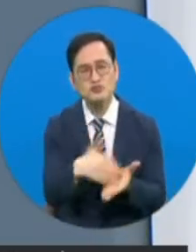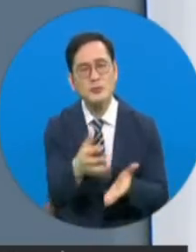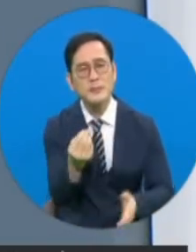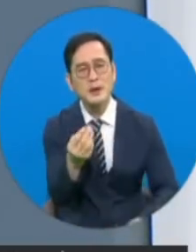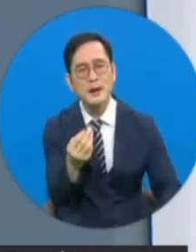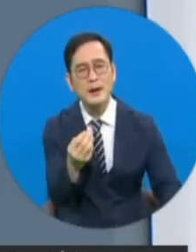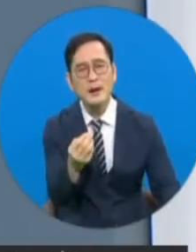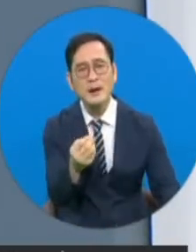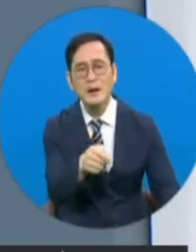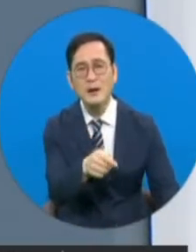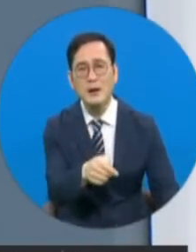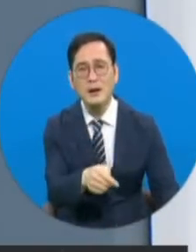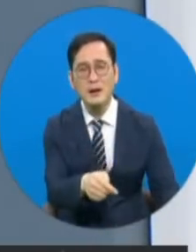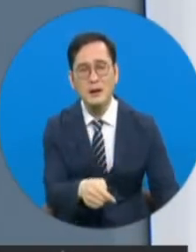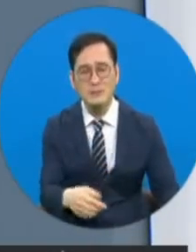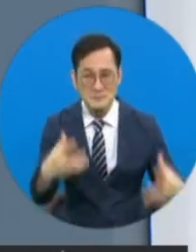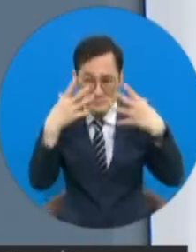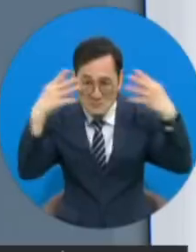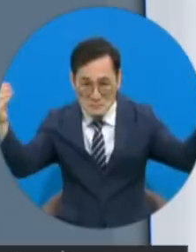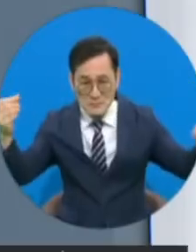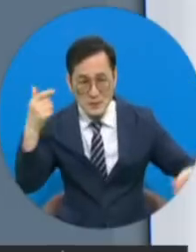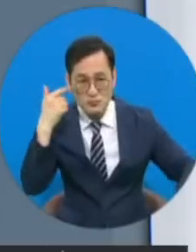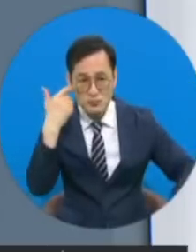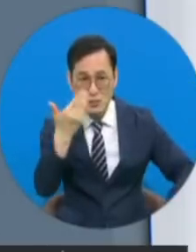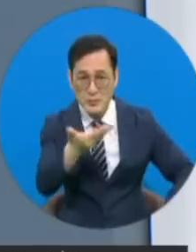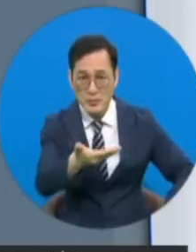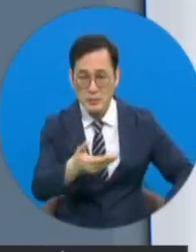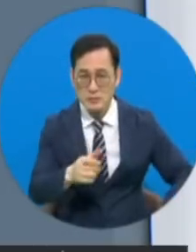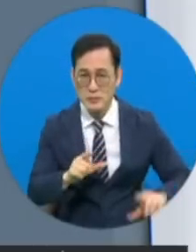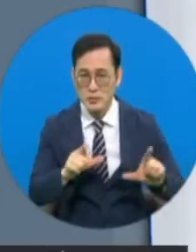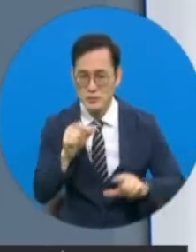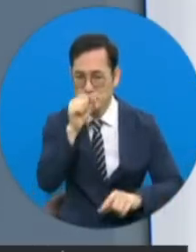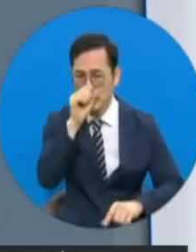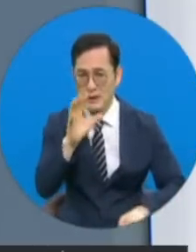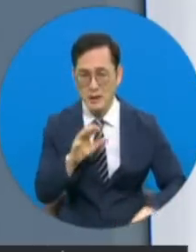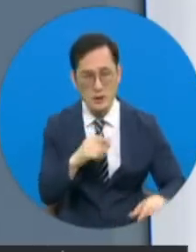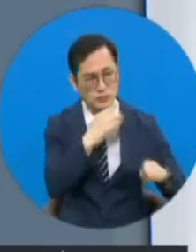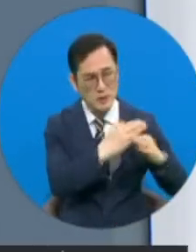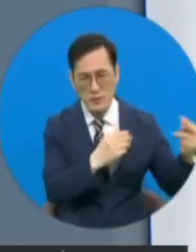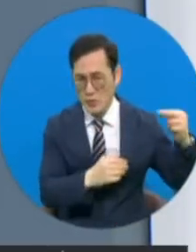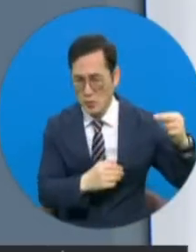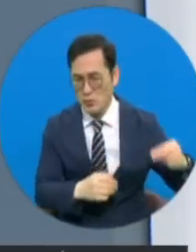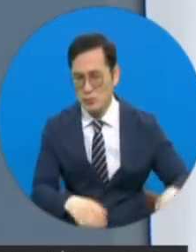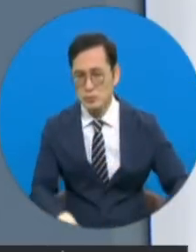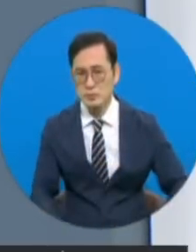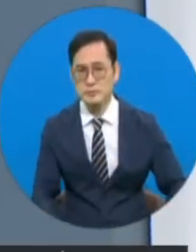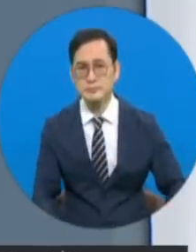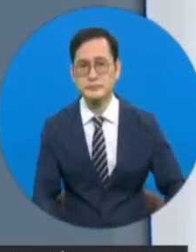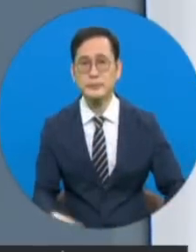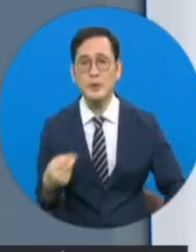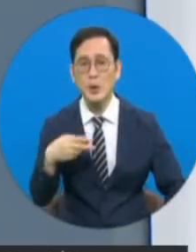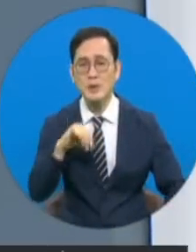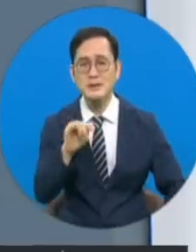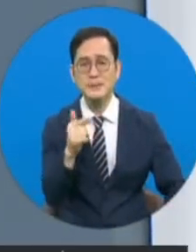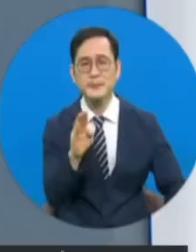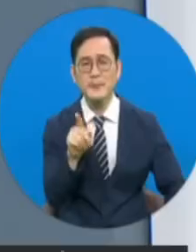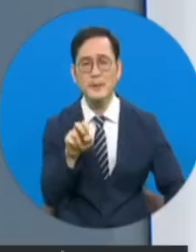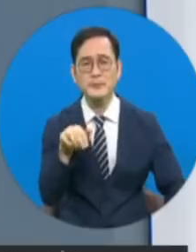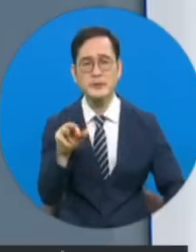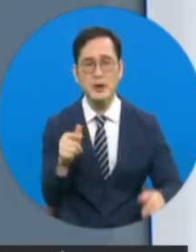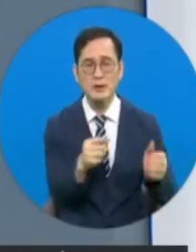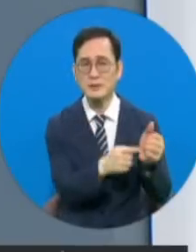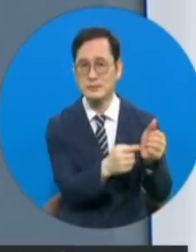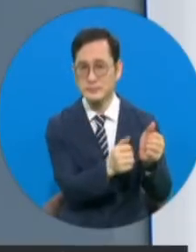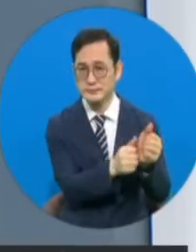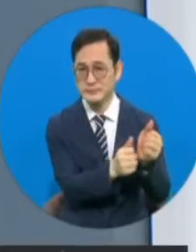이야기할 수 있는 것 아닌가요 그리고 심범철 사관의 태도에 대해서 얘기했는데 우리 영상을 다 지켜봤지만 심범철 차관이 이른바